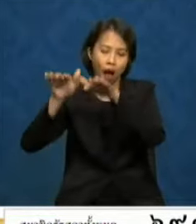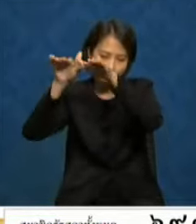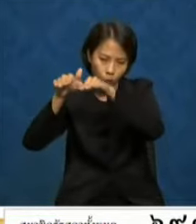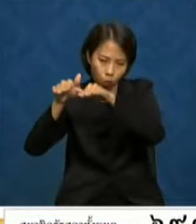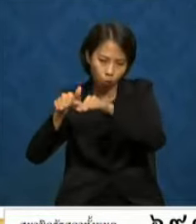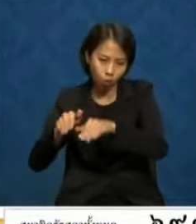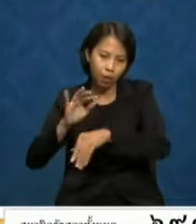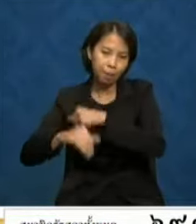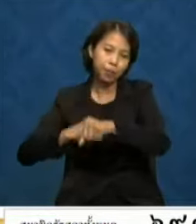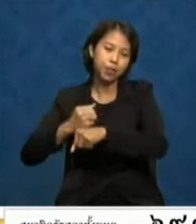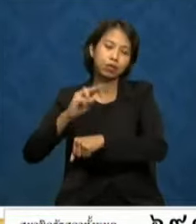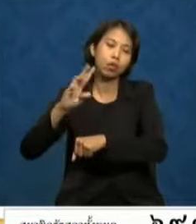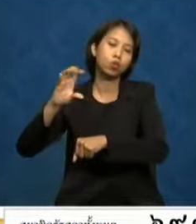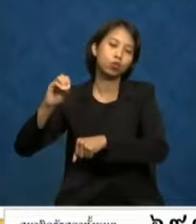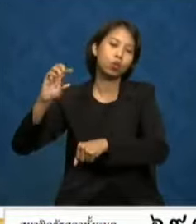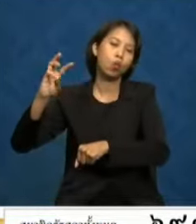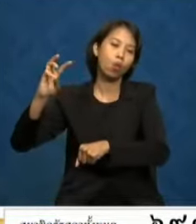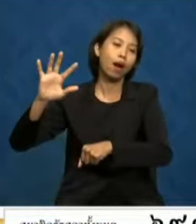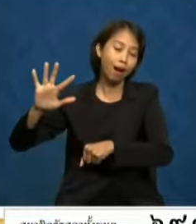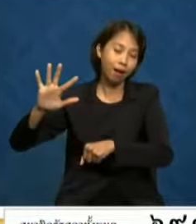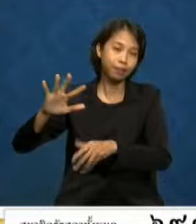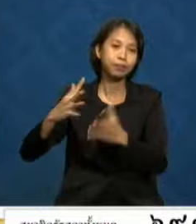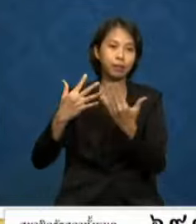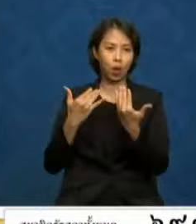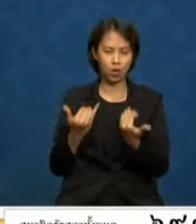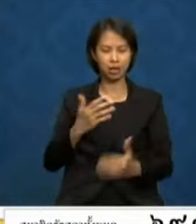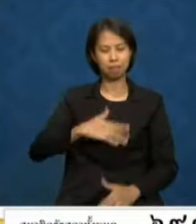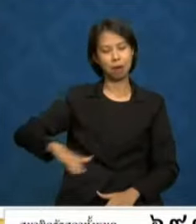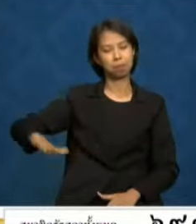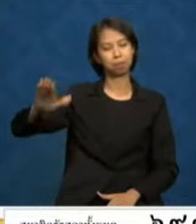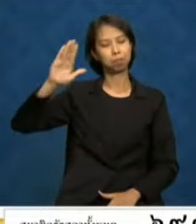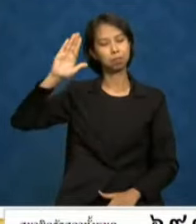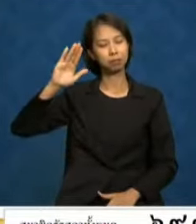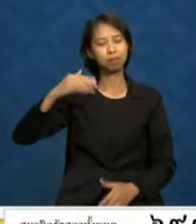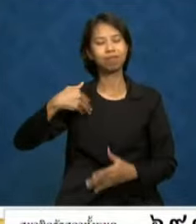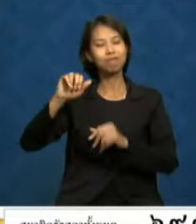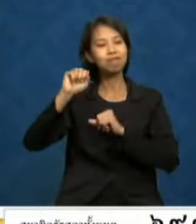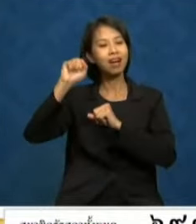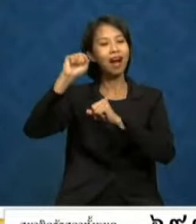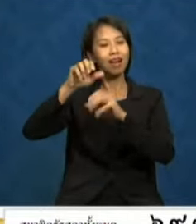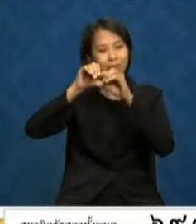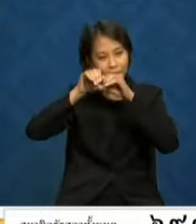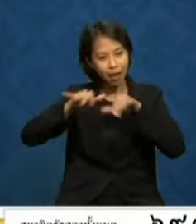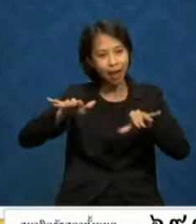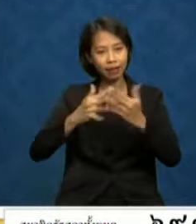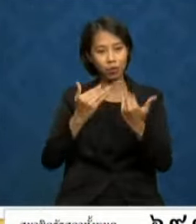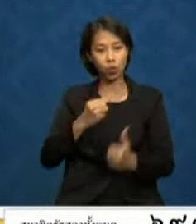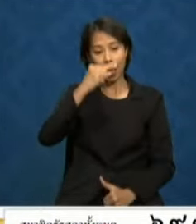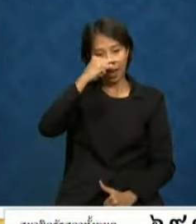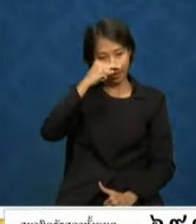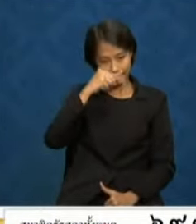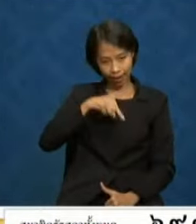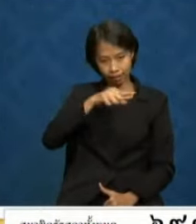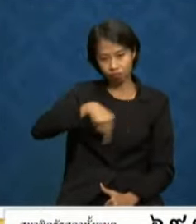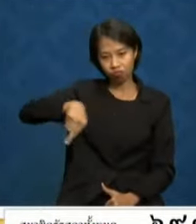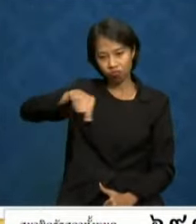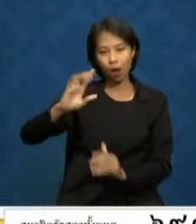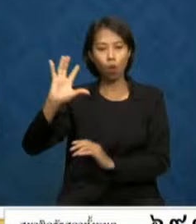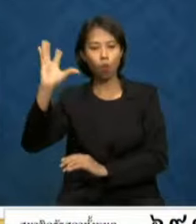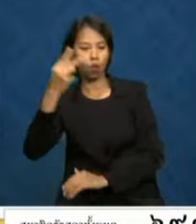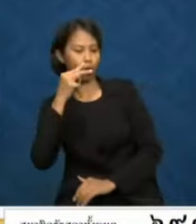ใน2065ซึ่งการประกาศเจตนารมณ์อันนี้เองเนี่ยก็ทำให้ประเทศไทยได้รับความยอมรับในระดับหนึ่